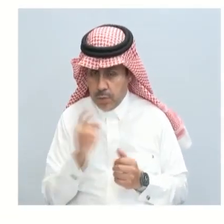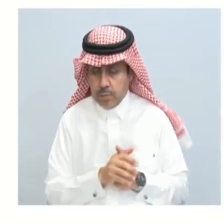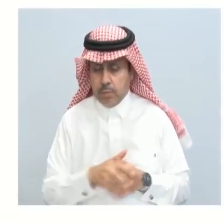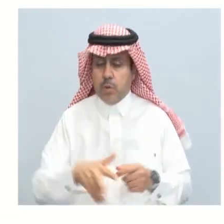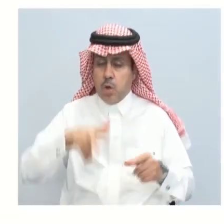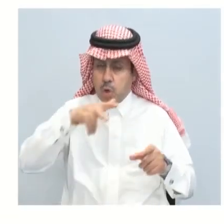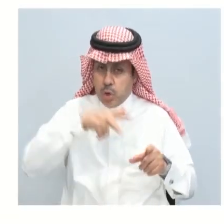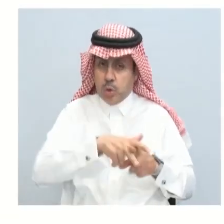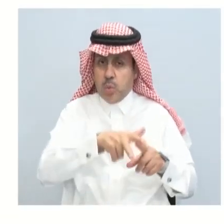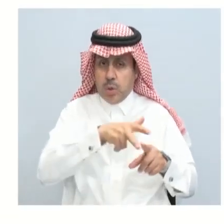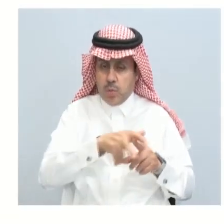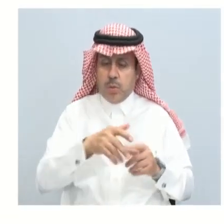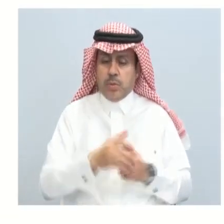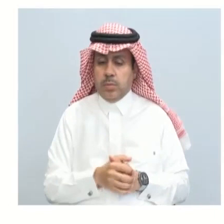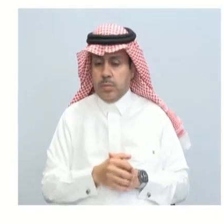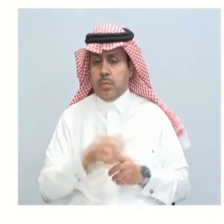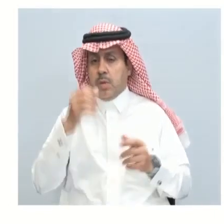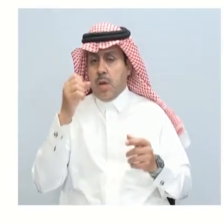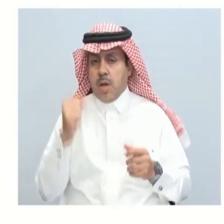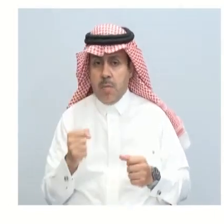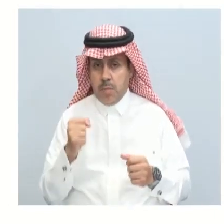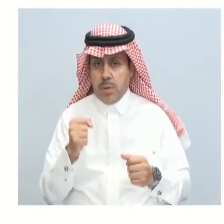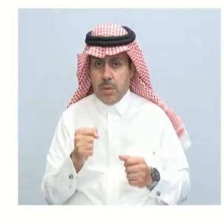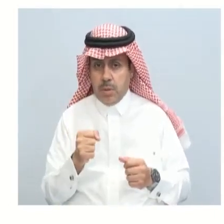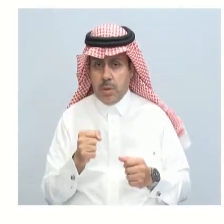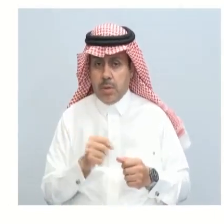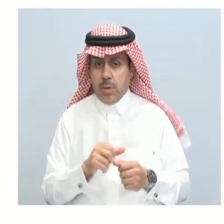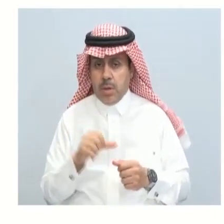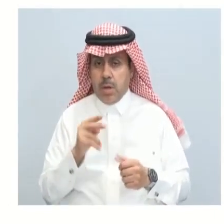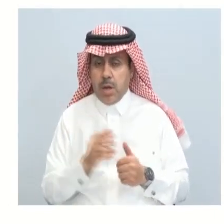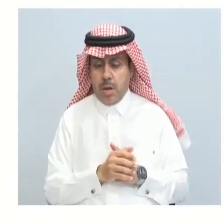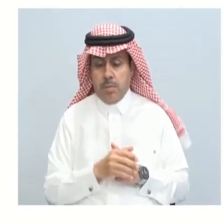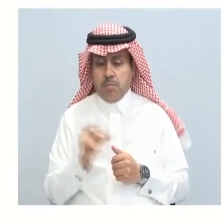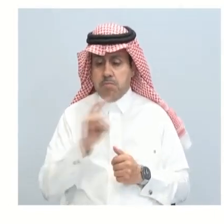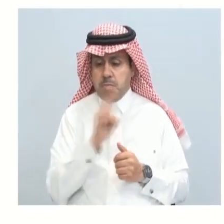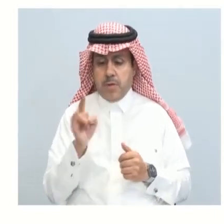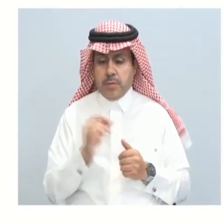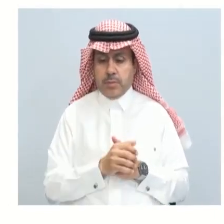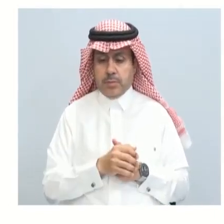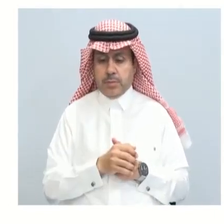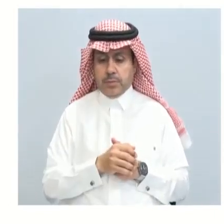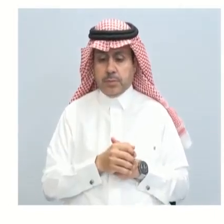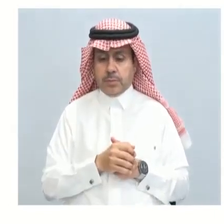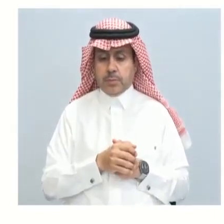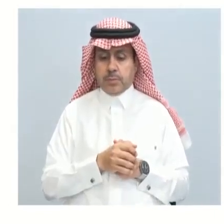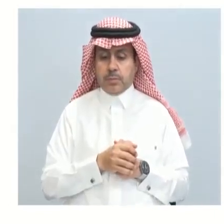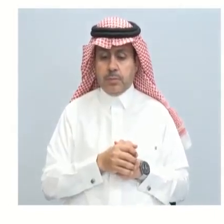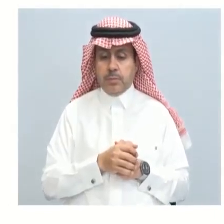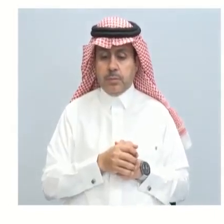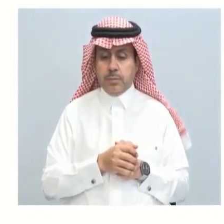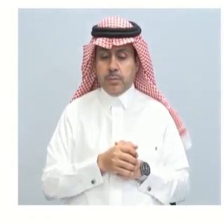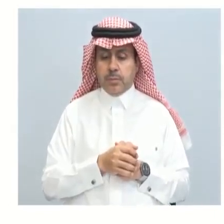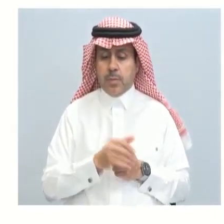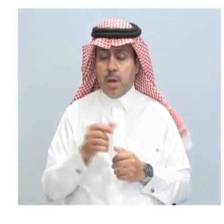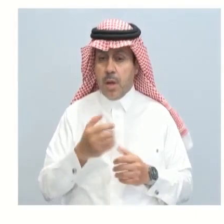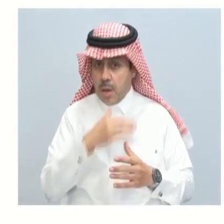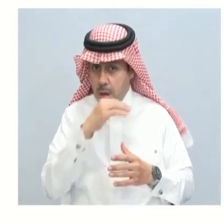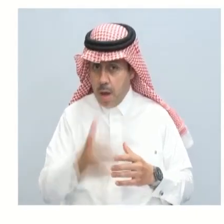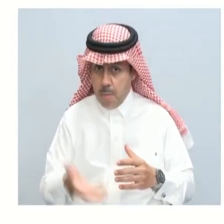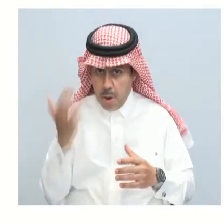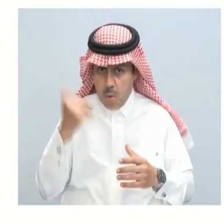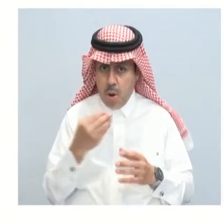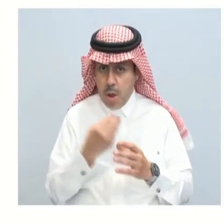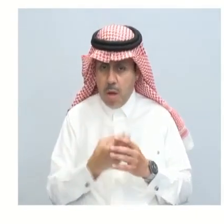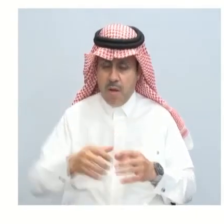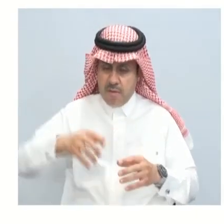عدوان على حمل قائم فان كان هناك حمل فلا يجوز اجهاض هذا الحمل اذا هذا ما